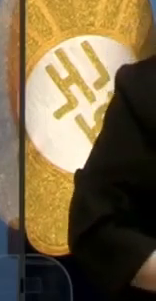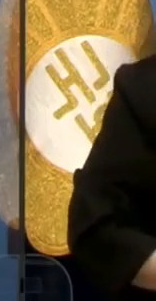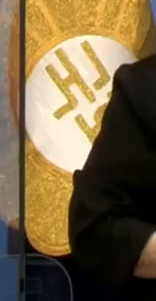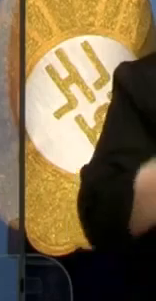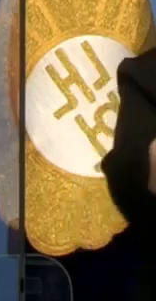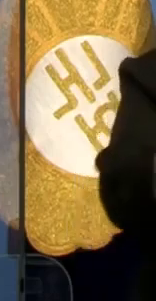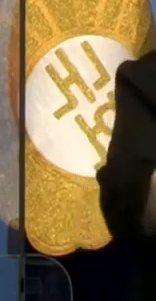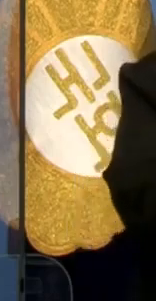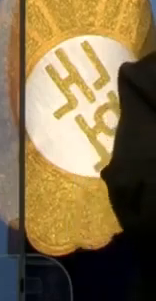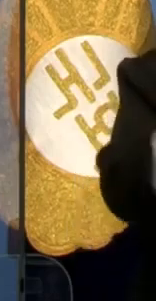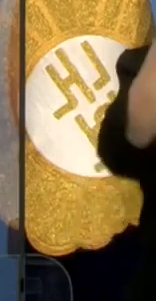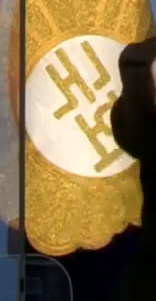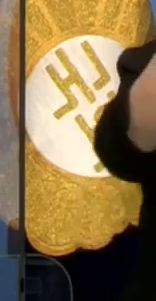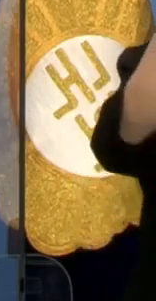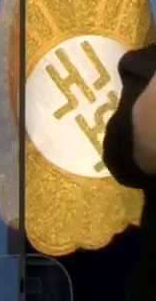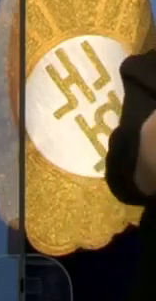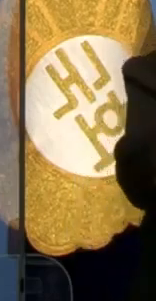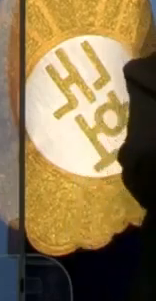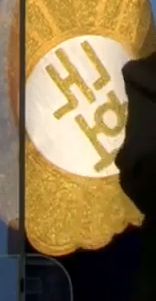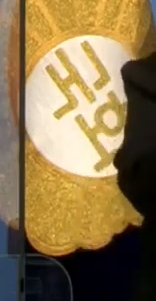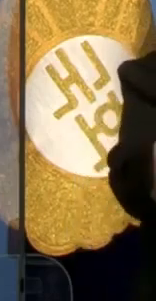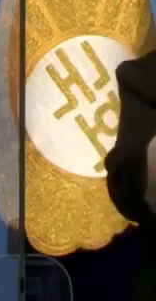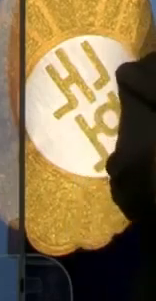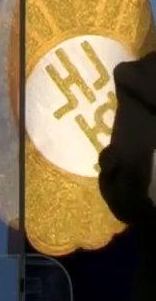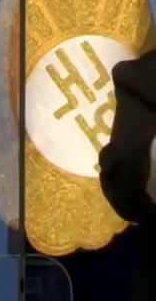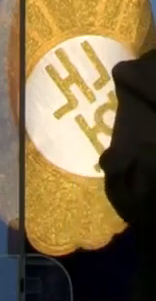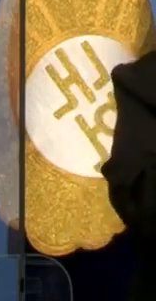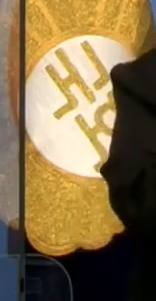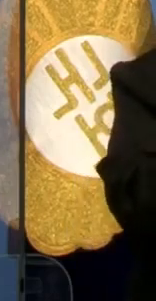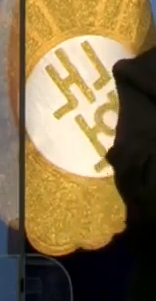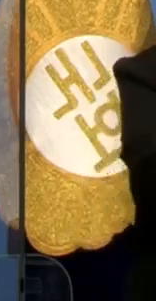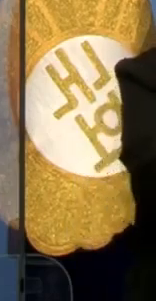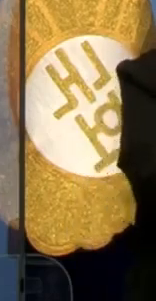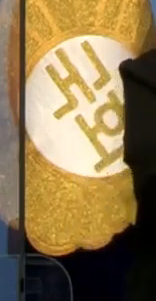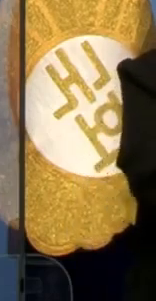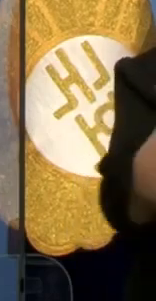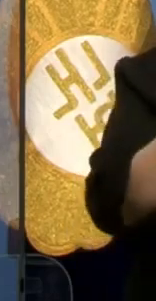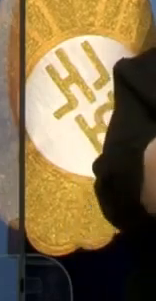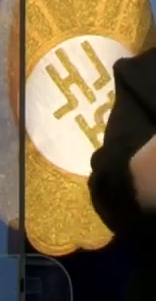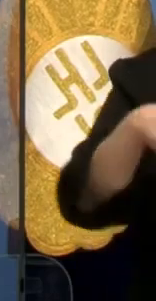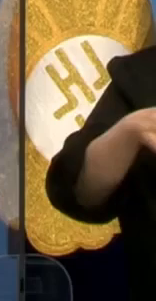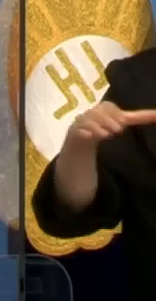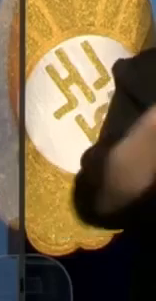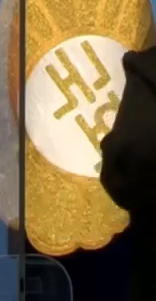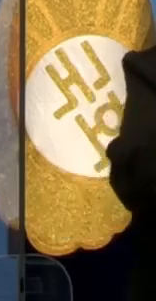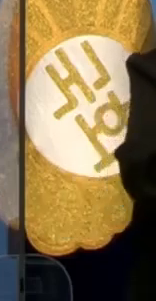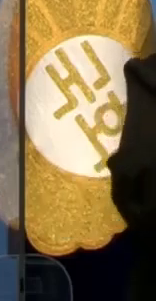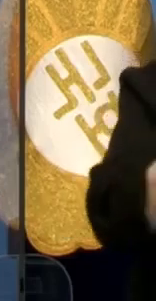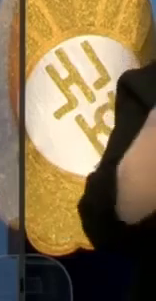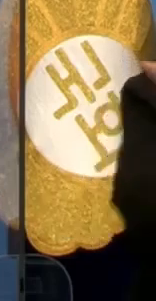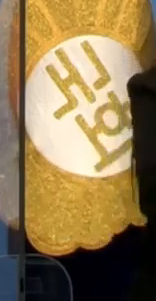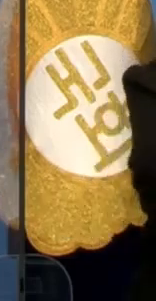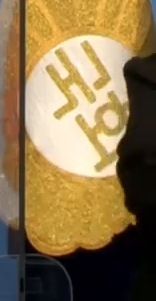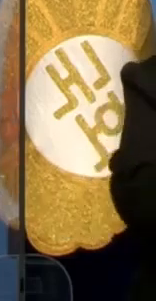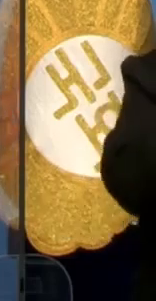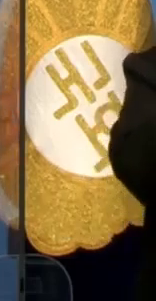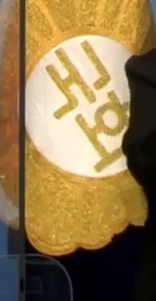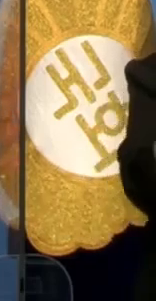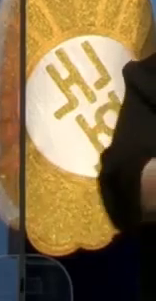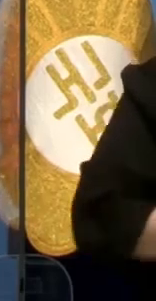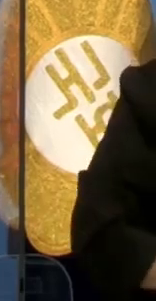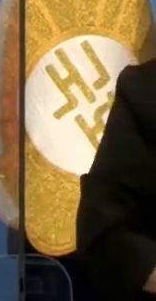위해 최재형 전 원장을 비롯한 우리 당 후보를 여권의 부당한 공격으로부터 반드시 지켜내겠습니다.